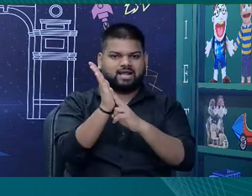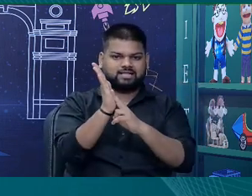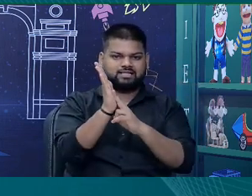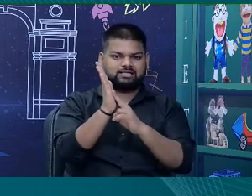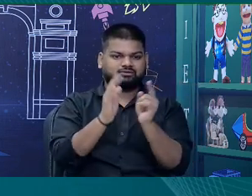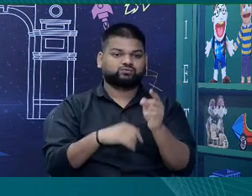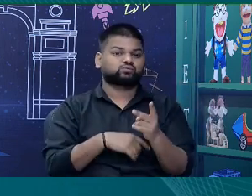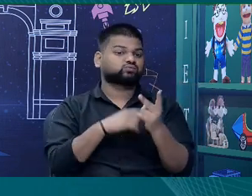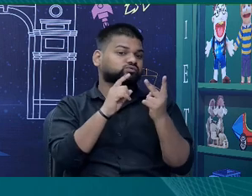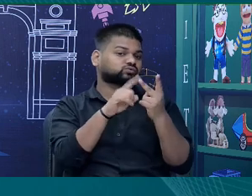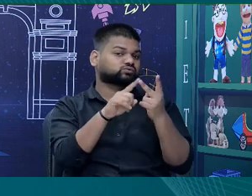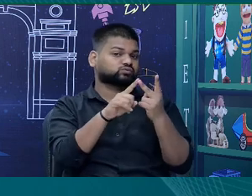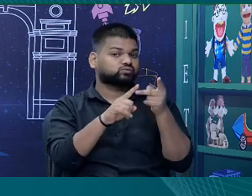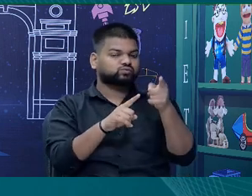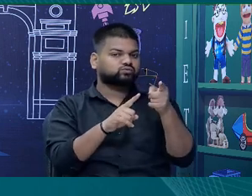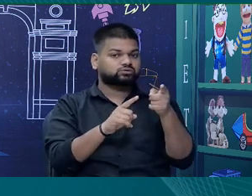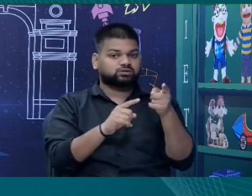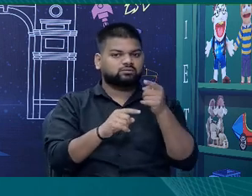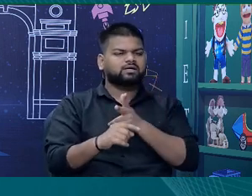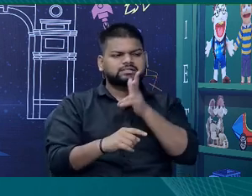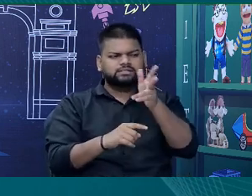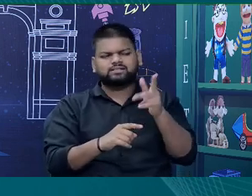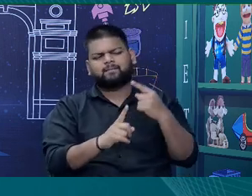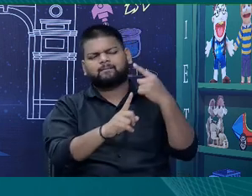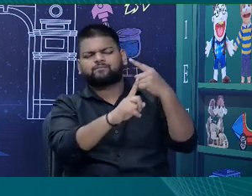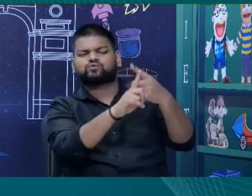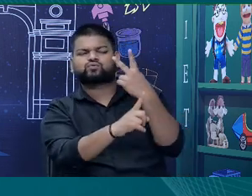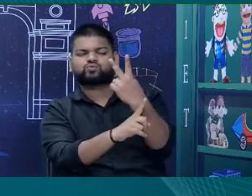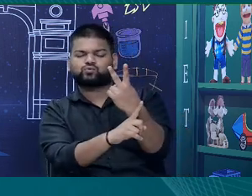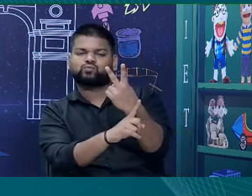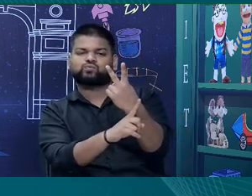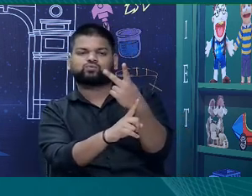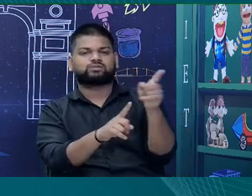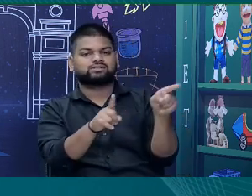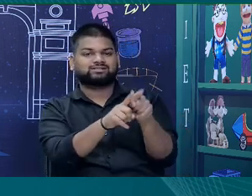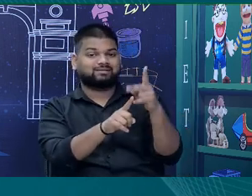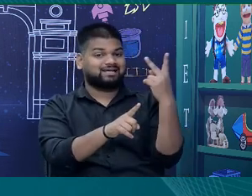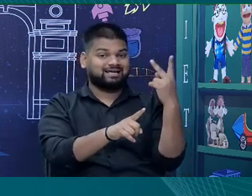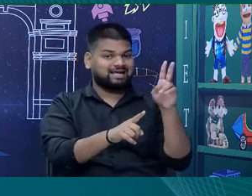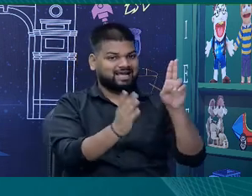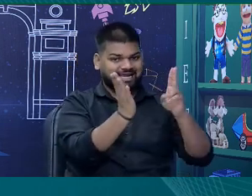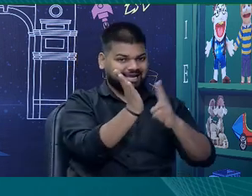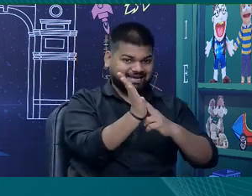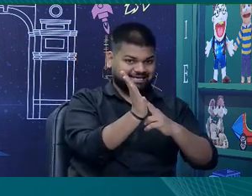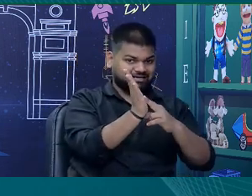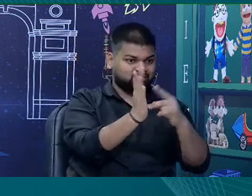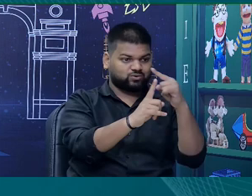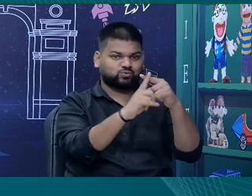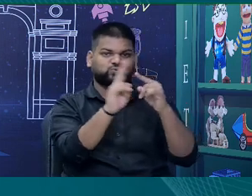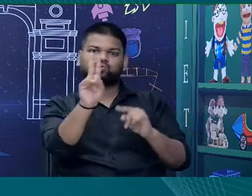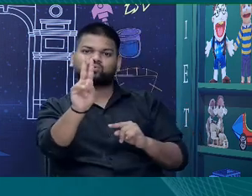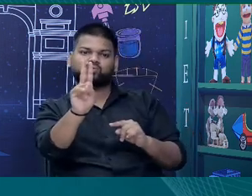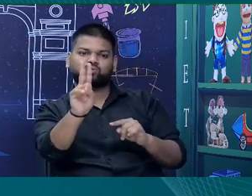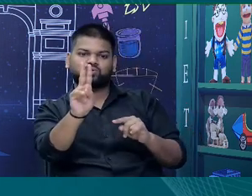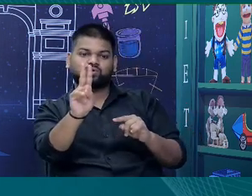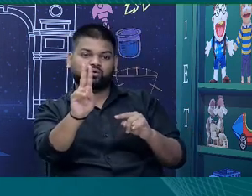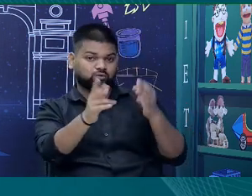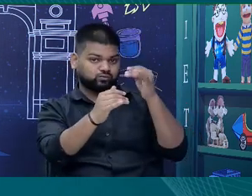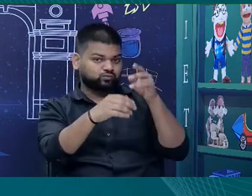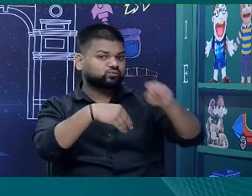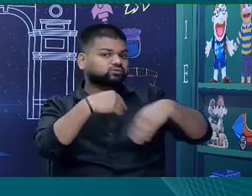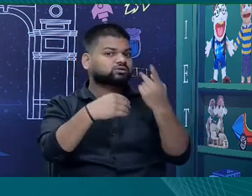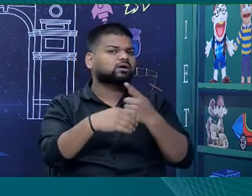बाद मैंने आपसे उसको तू से मल्टीप्लाई कराया तो साथ साथ में इक्वेशन बना रहा था फिर नेक्स्ट स्टेप में मैंने आपसे कहा की उसमें प्लस 10 एड कर दीजिए